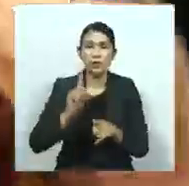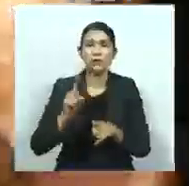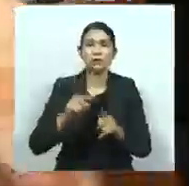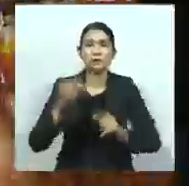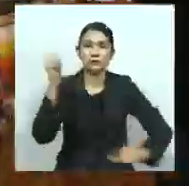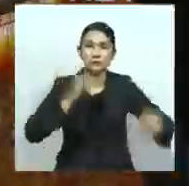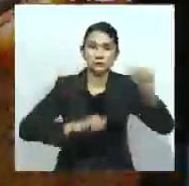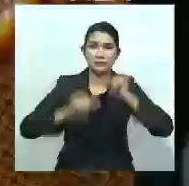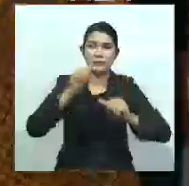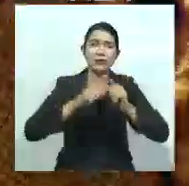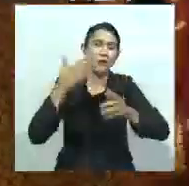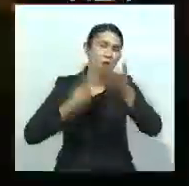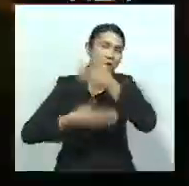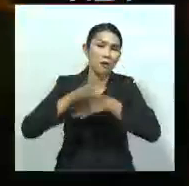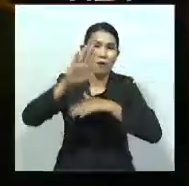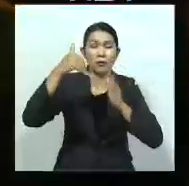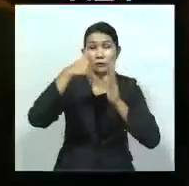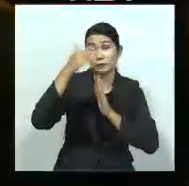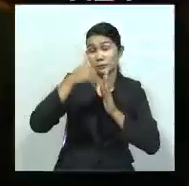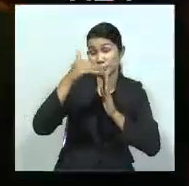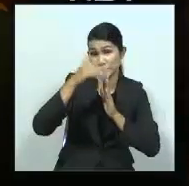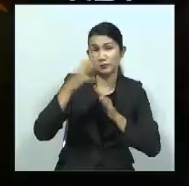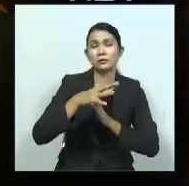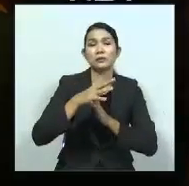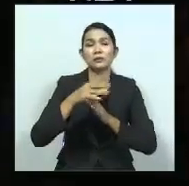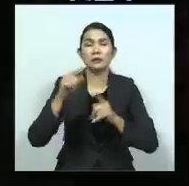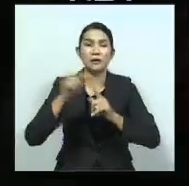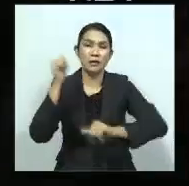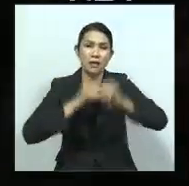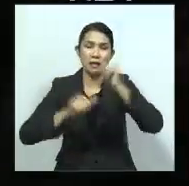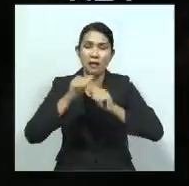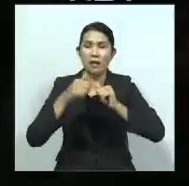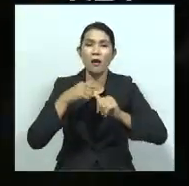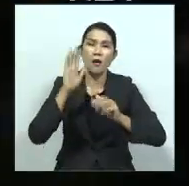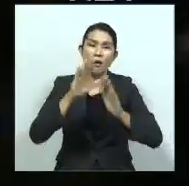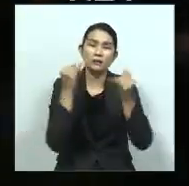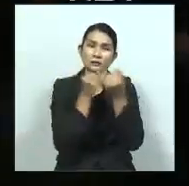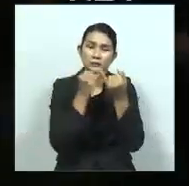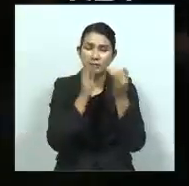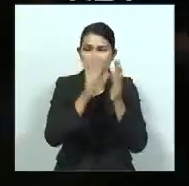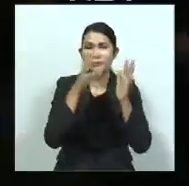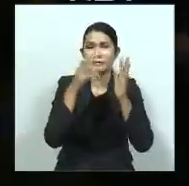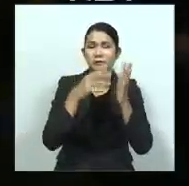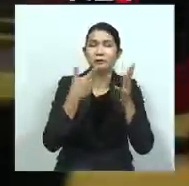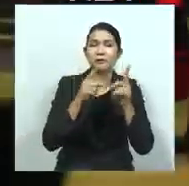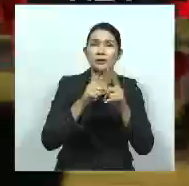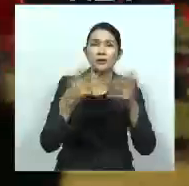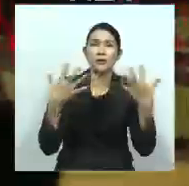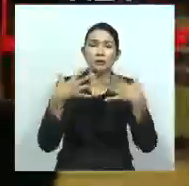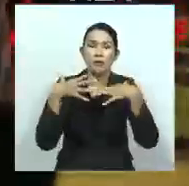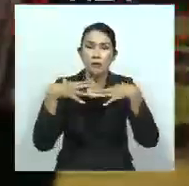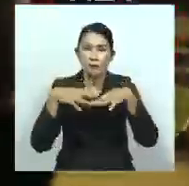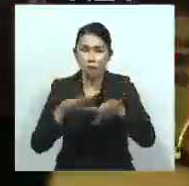สดงรวมศิลป์พื้นบ้านภาคเหนือชุดก้องฟ้าสะบัดชัยเทิดไท้องค์ราชันแห่งสยามการแสดงรวมศิล